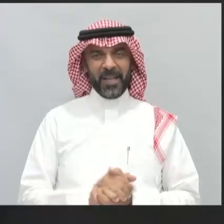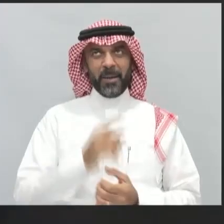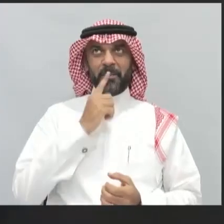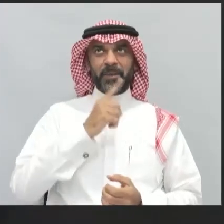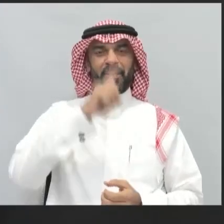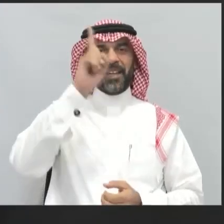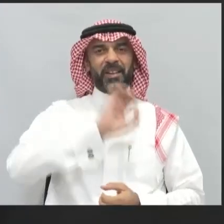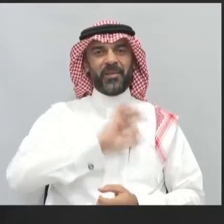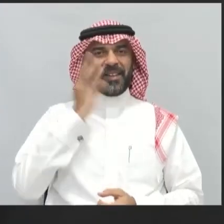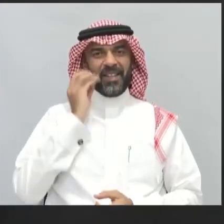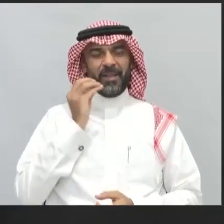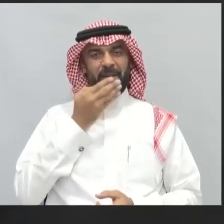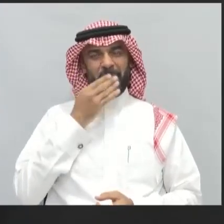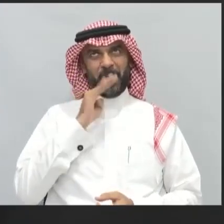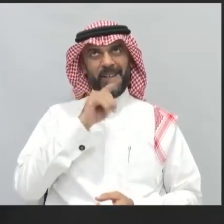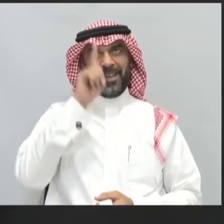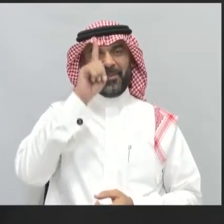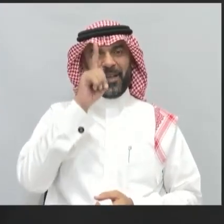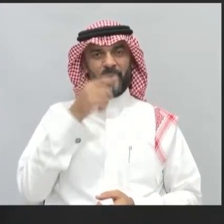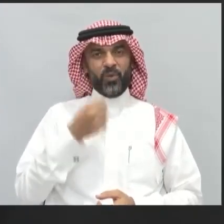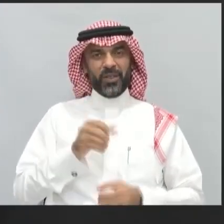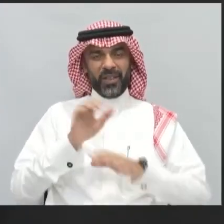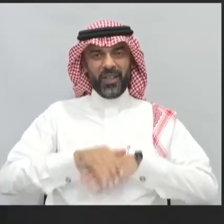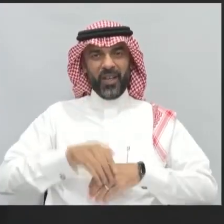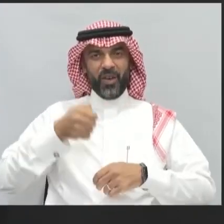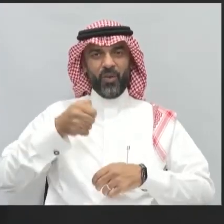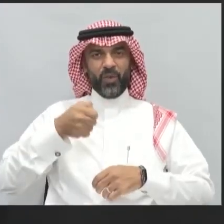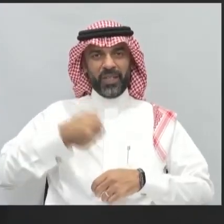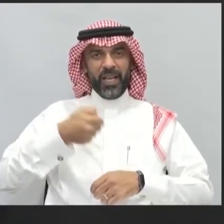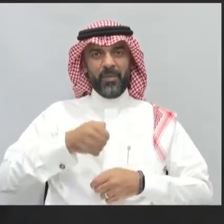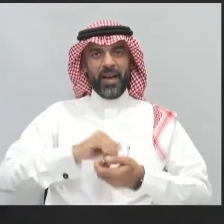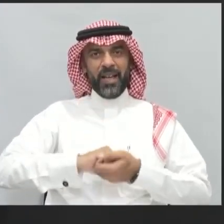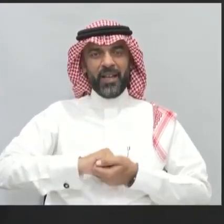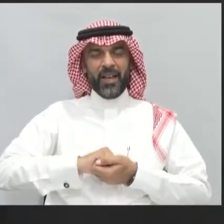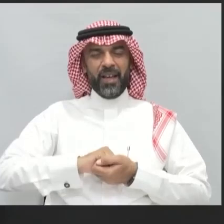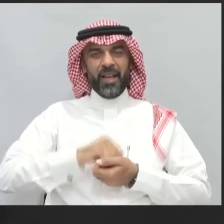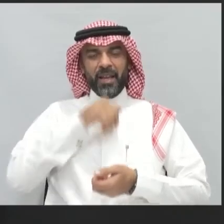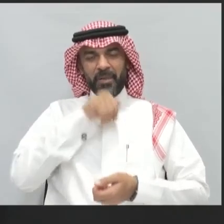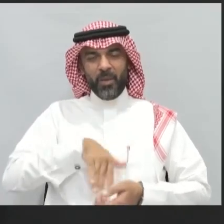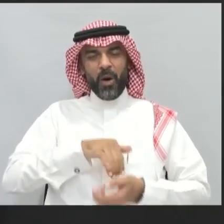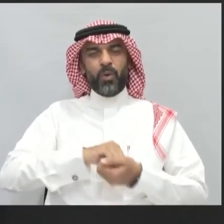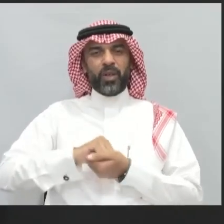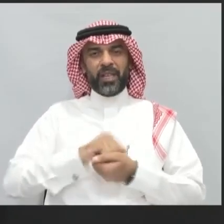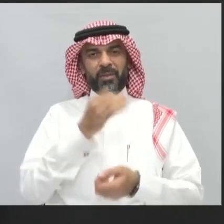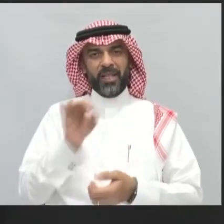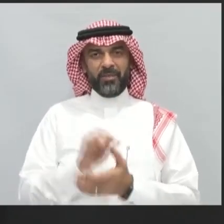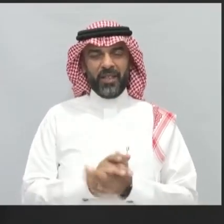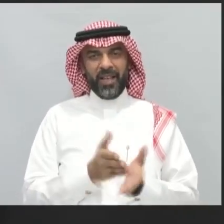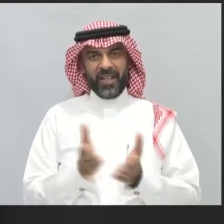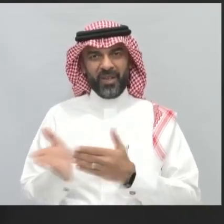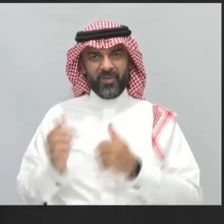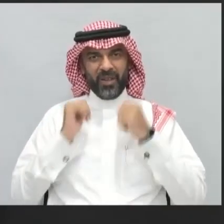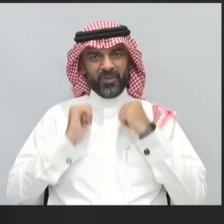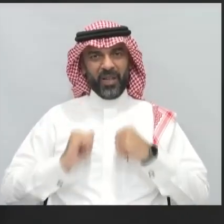بسم الله الرحمن الرحيم الحمد لله رب العالمين وصلى الله وسلم وبارك على نبينا محمد وعلى اله وصحبه اجمعين وبعد حياكم الله ابنائنا